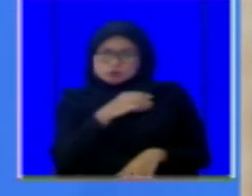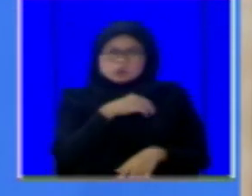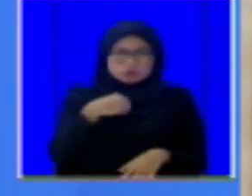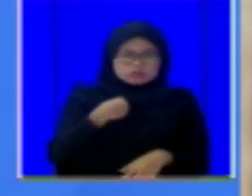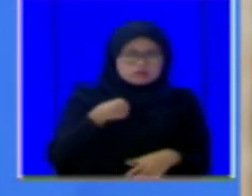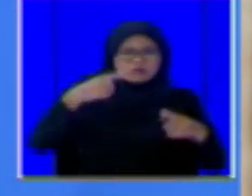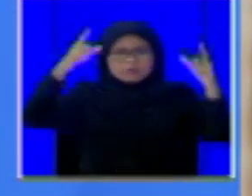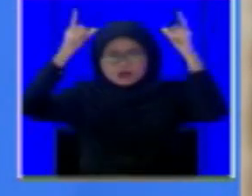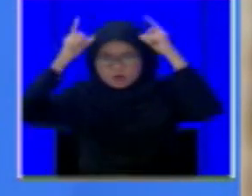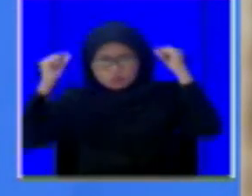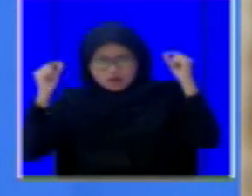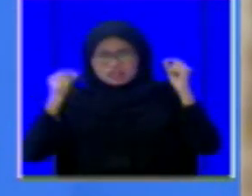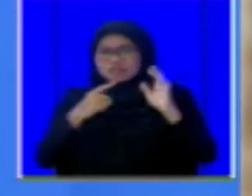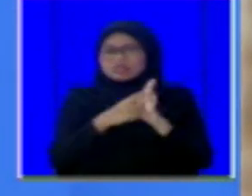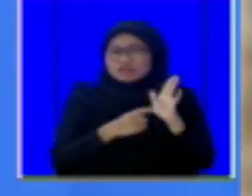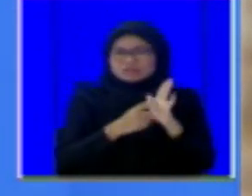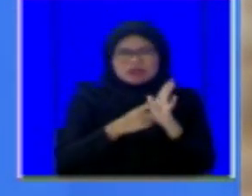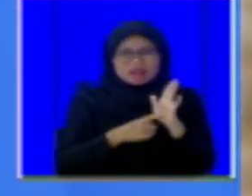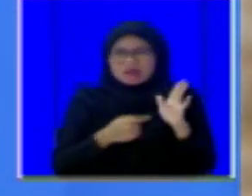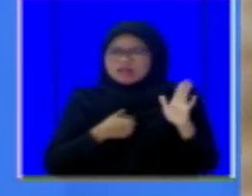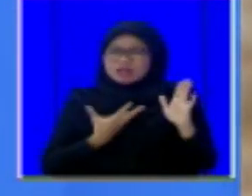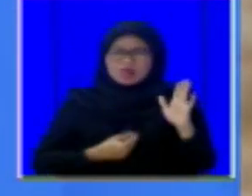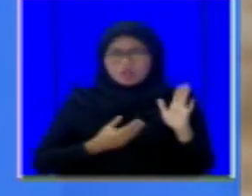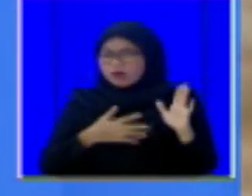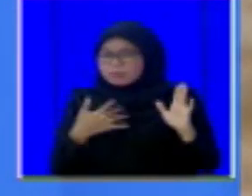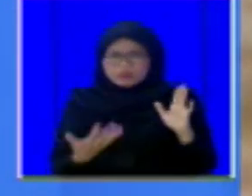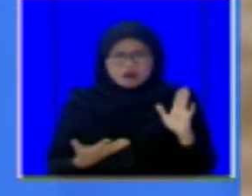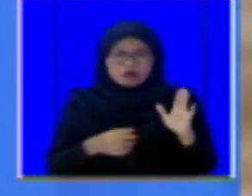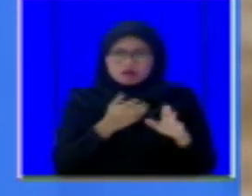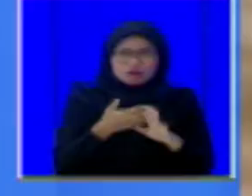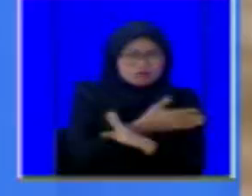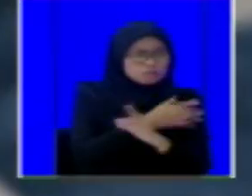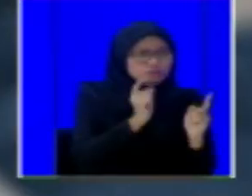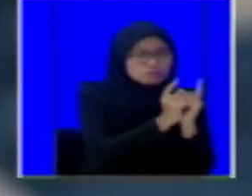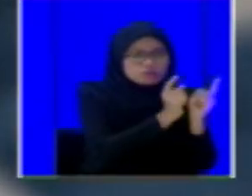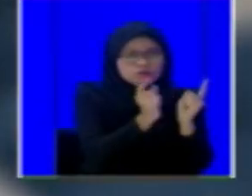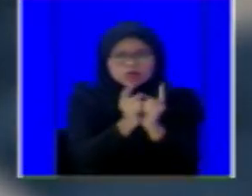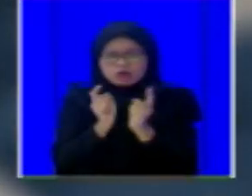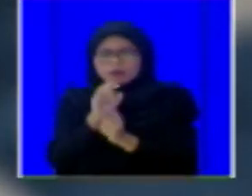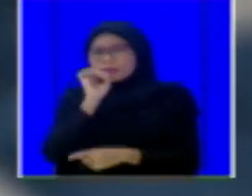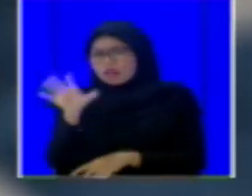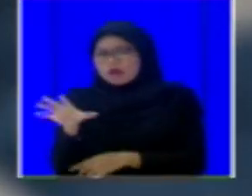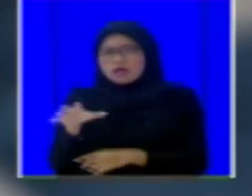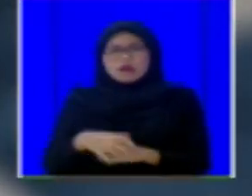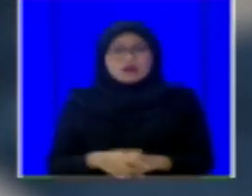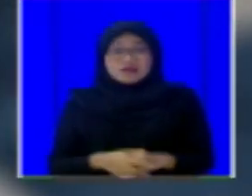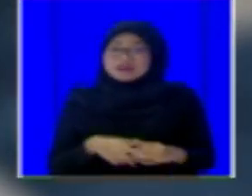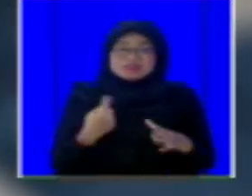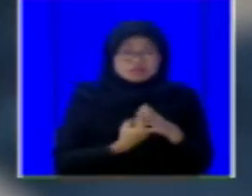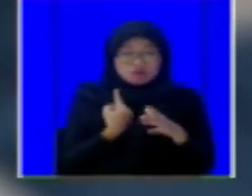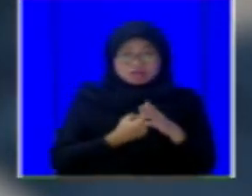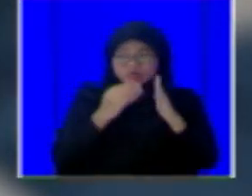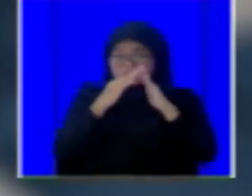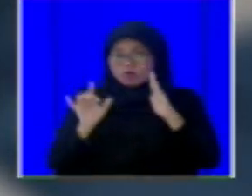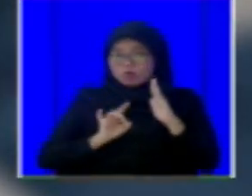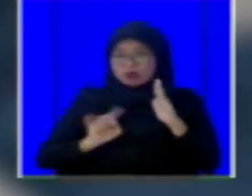kontak dengan pasien COVID-19. Selama di rumah, bisa bekerja di rumah dan gunakan kamar terpisah serta menjaga jarak 1 meter dari